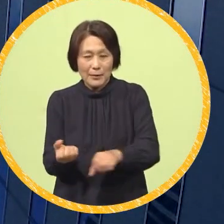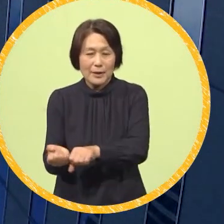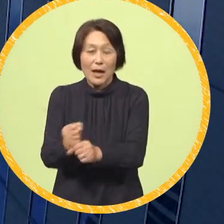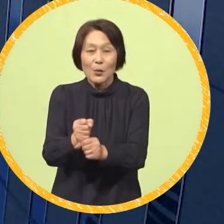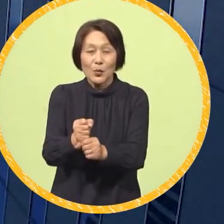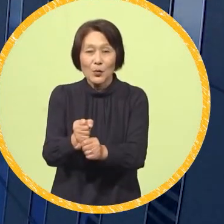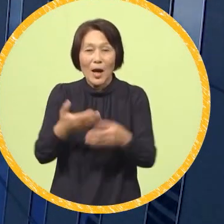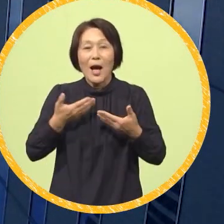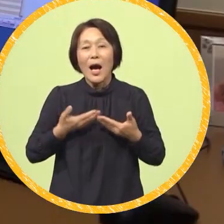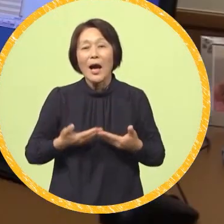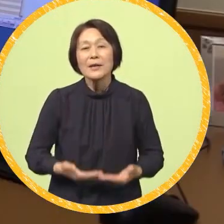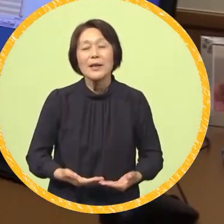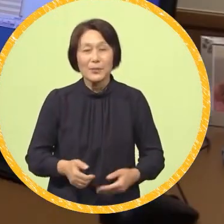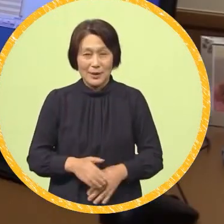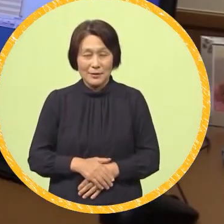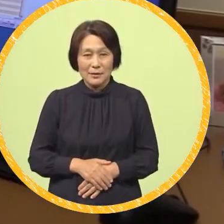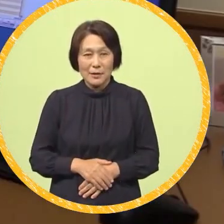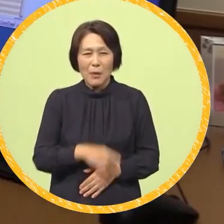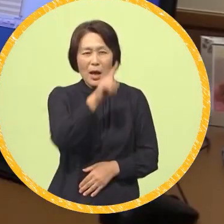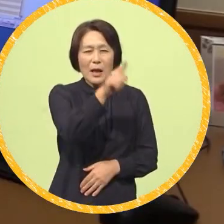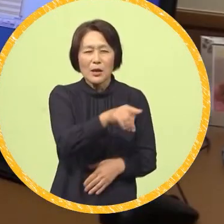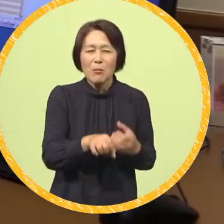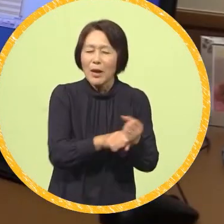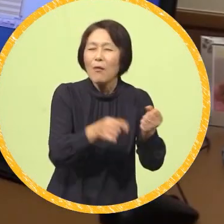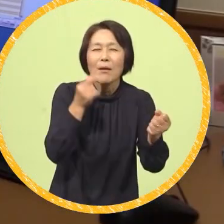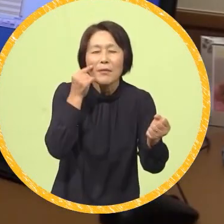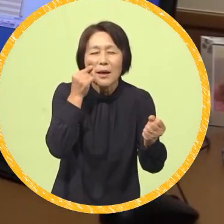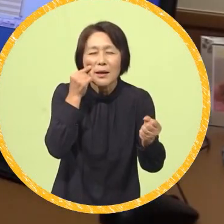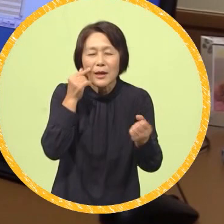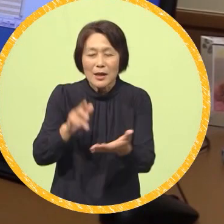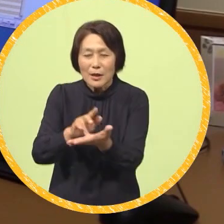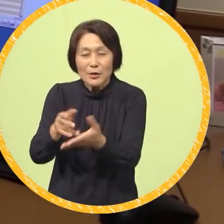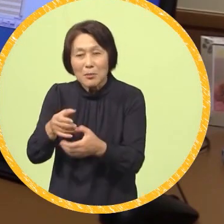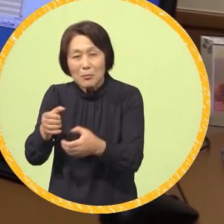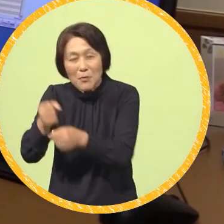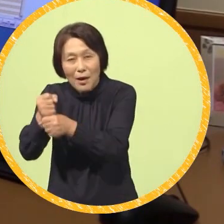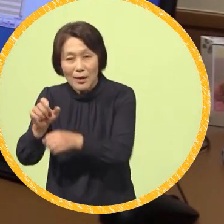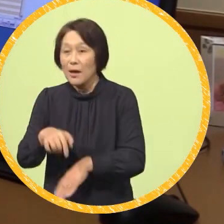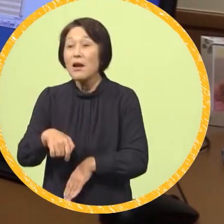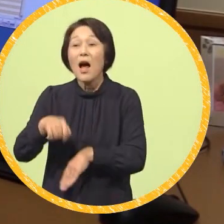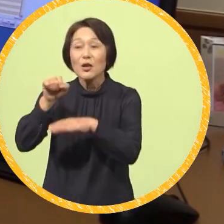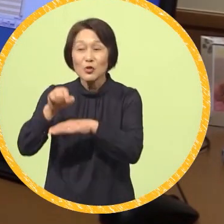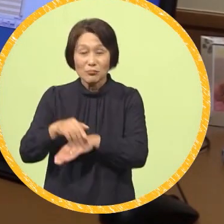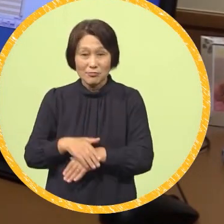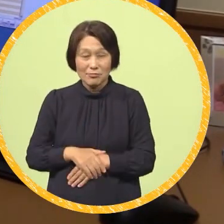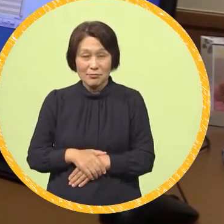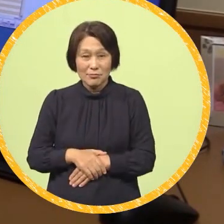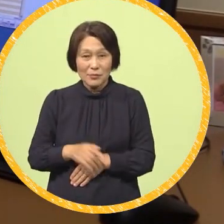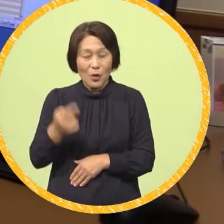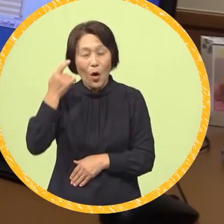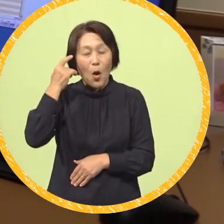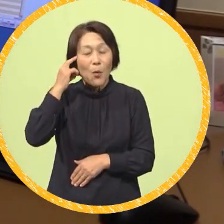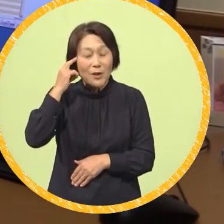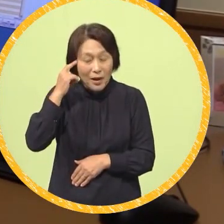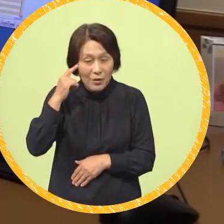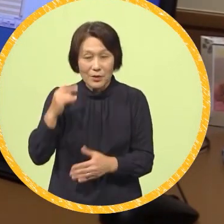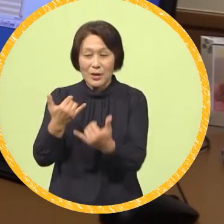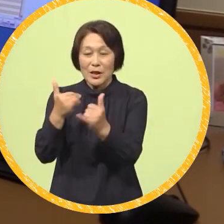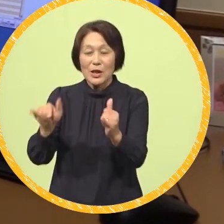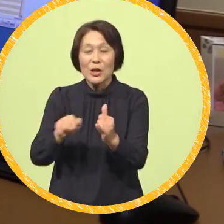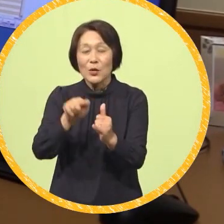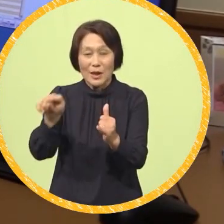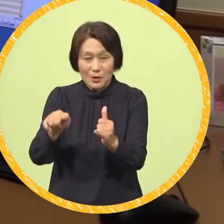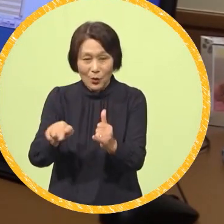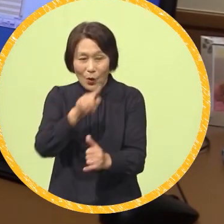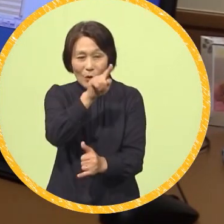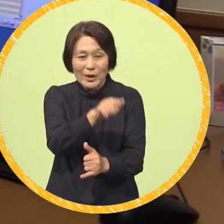定軌道に乗れるんですね。どうせ人は当てにならないから、薬物の方が確実に自分を楽にしてくれる、こう思い込んでいる彼らを少しでも